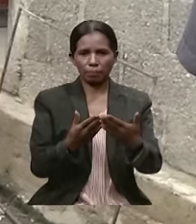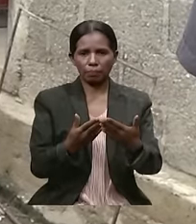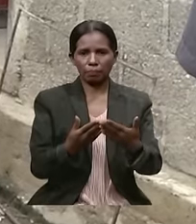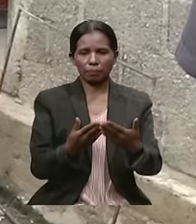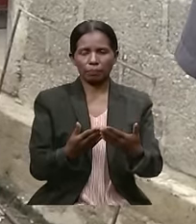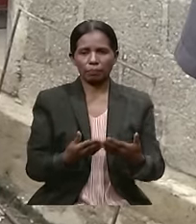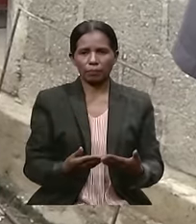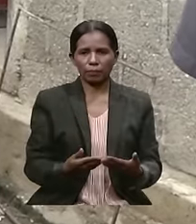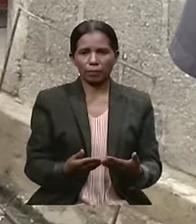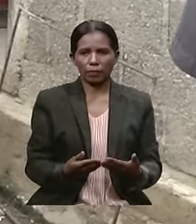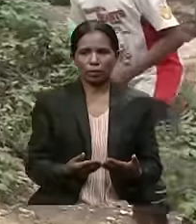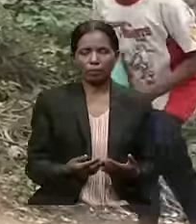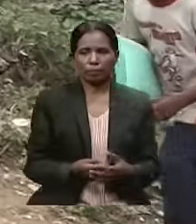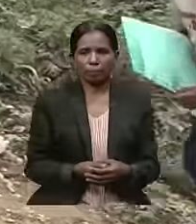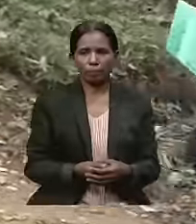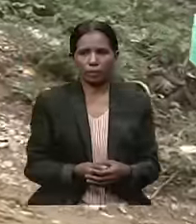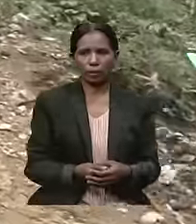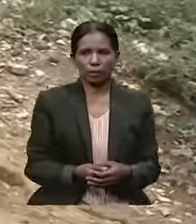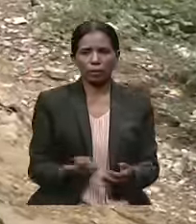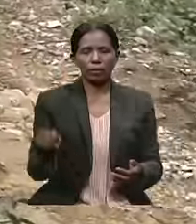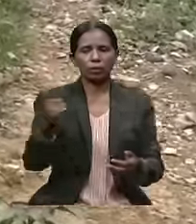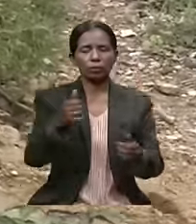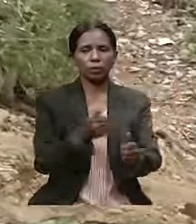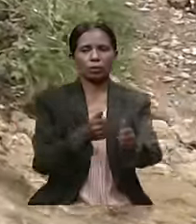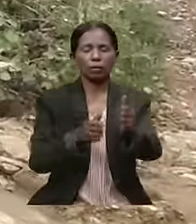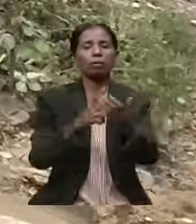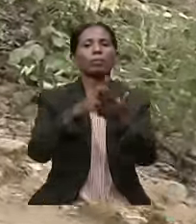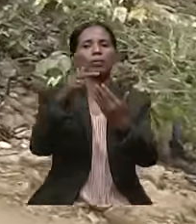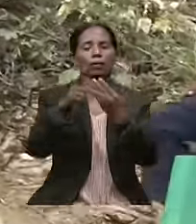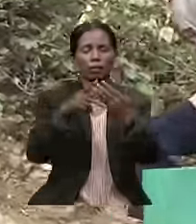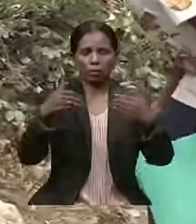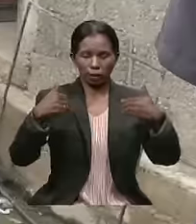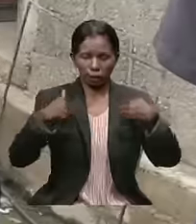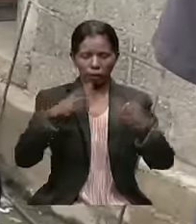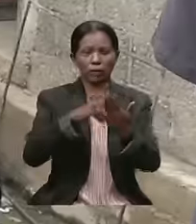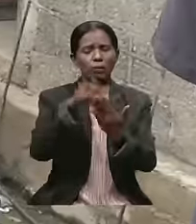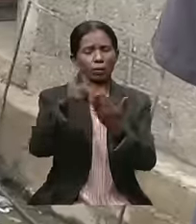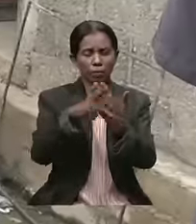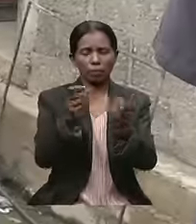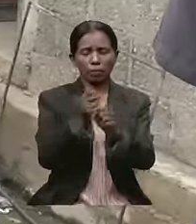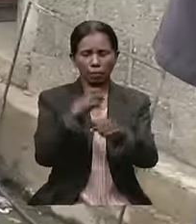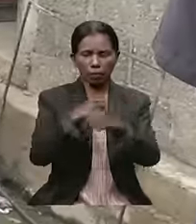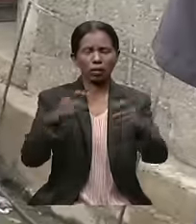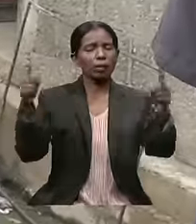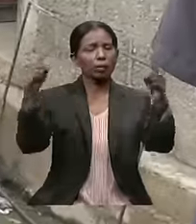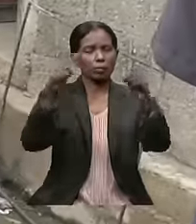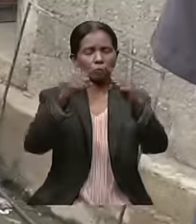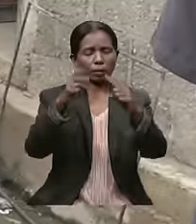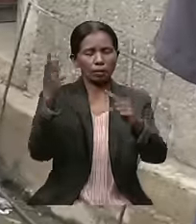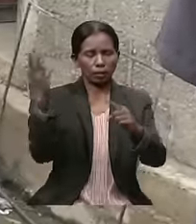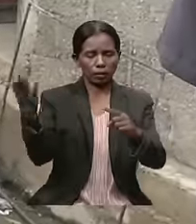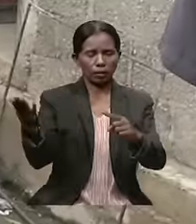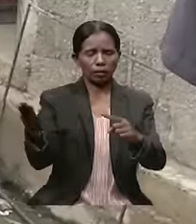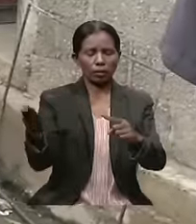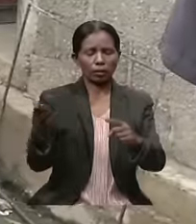apoyo provisoriamente tuir nebe buat nebe iha. Programa nebe halo, tengki hare bai iha povu